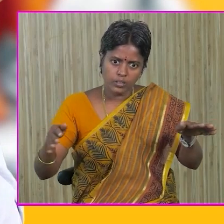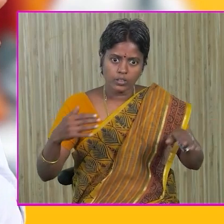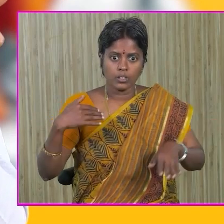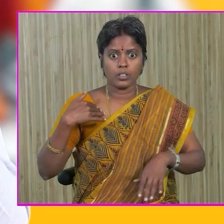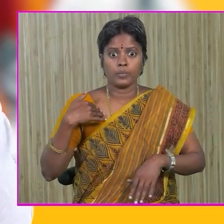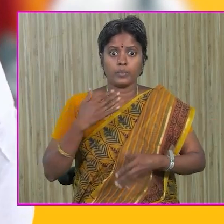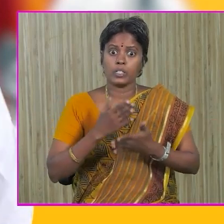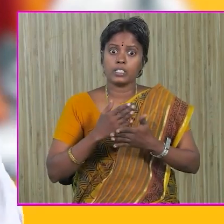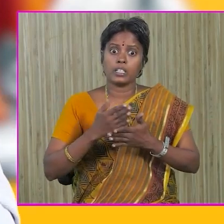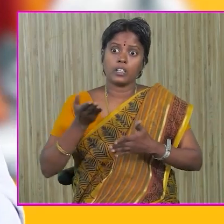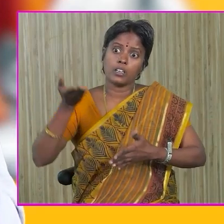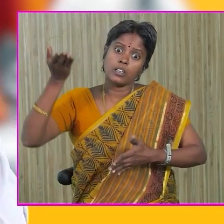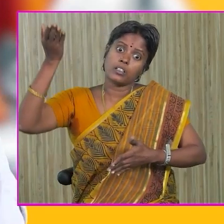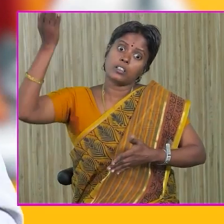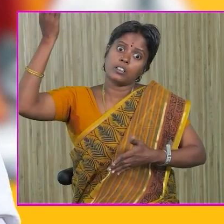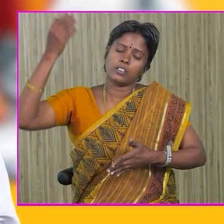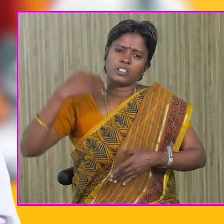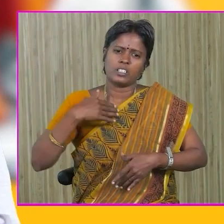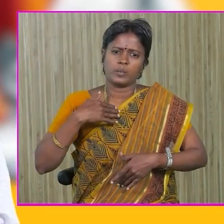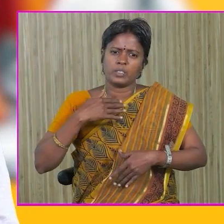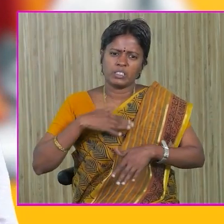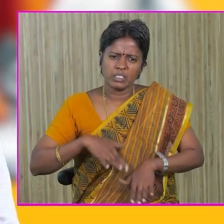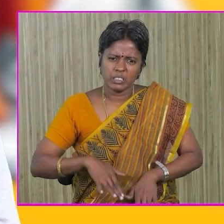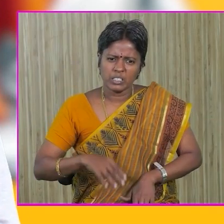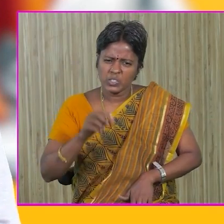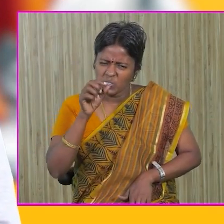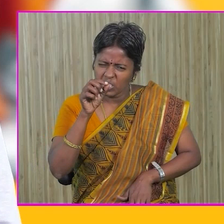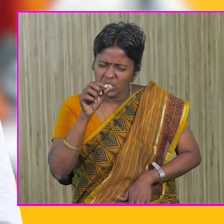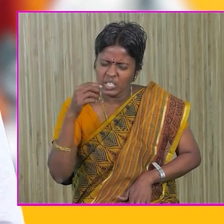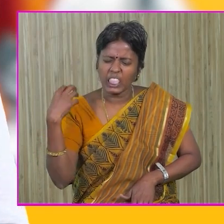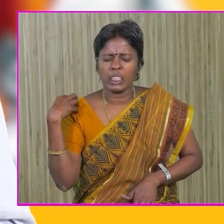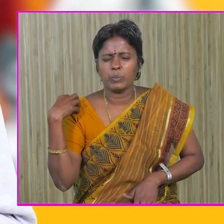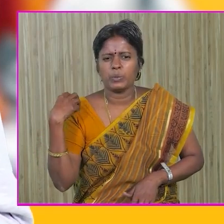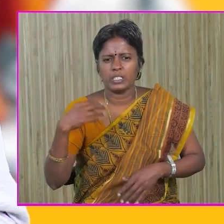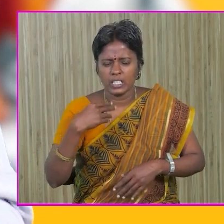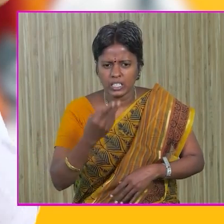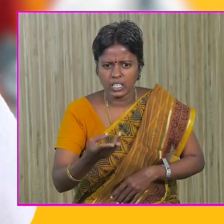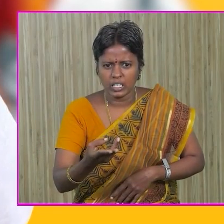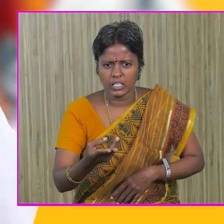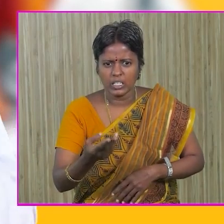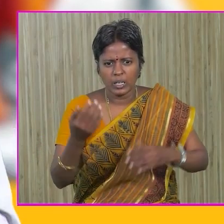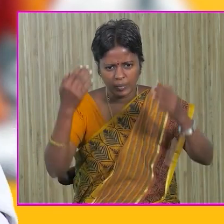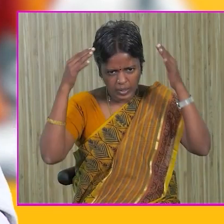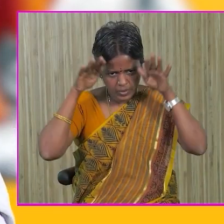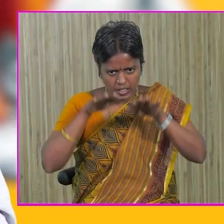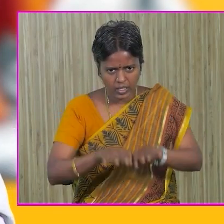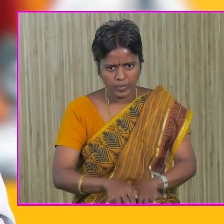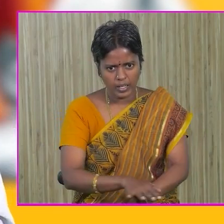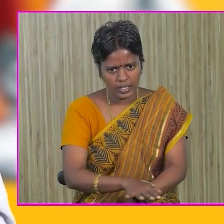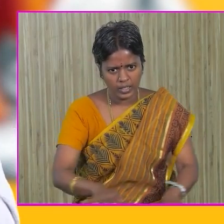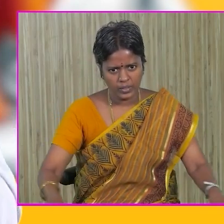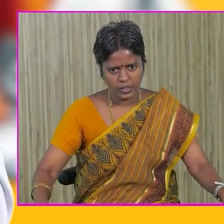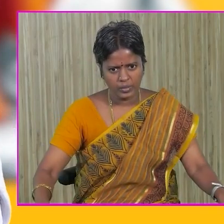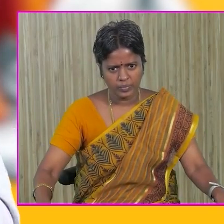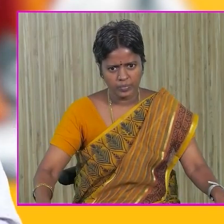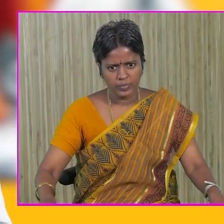செய்திருப்பினும் நமக்கு தகுதிக்கு பொருத்தமில்லாத ஒரு சிறு செயலை செய்தாலும் நம்முடைய பெருமைகள் எல்லாம் மாய்ந்து போகும்.